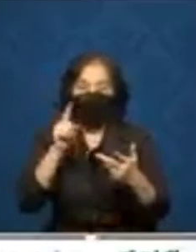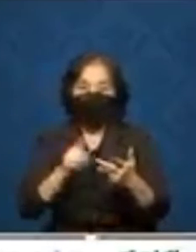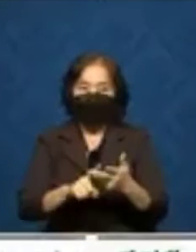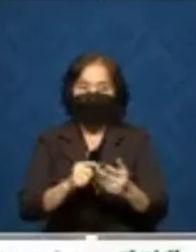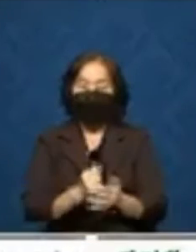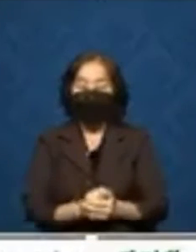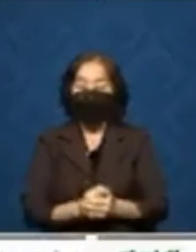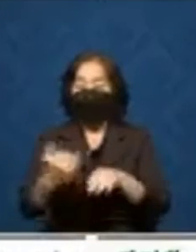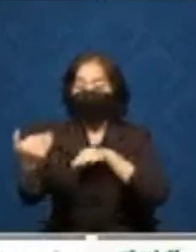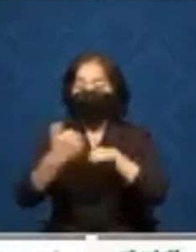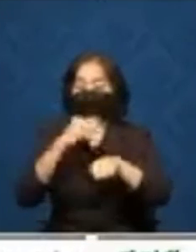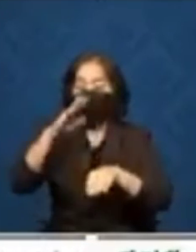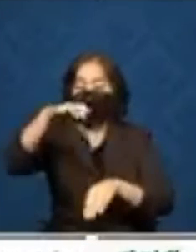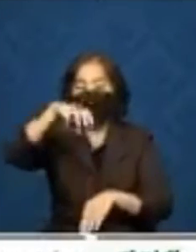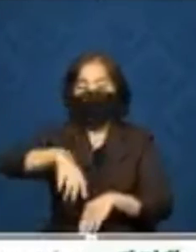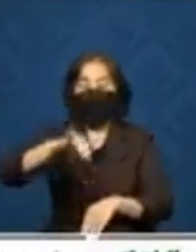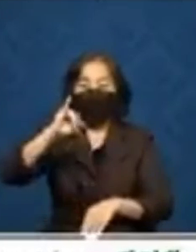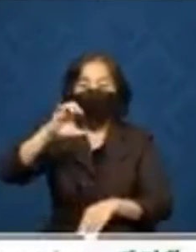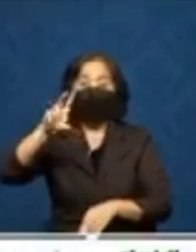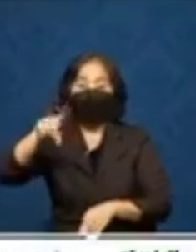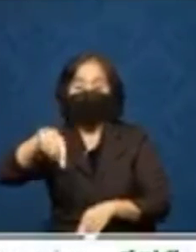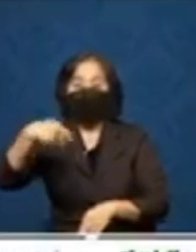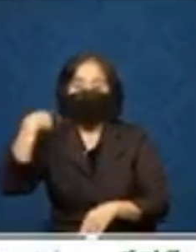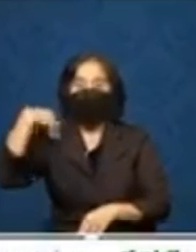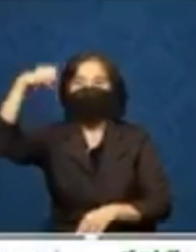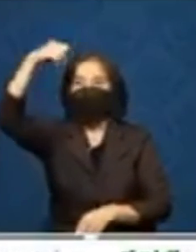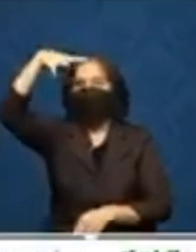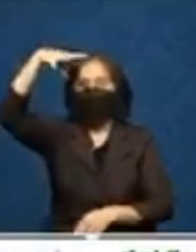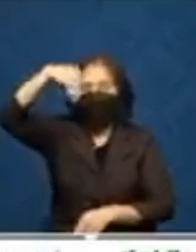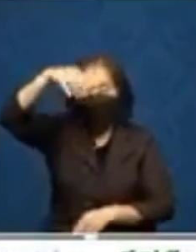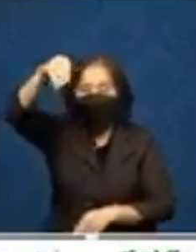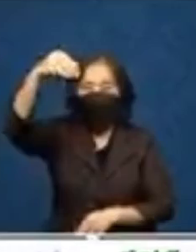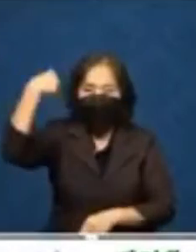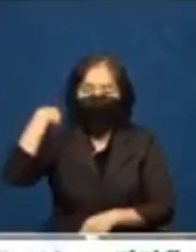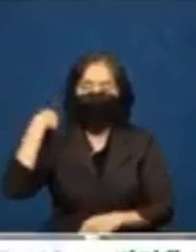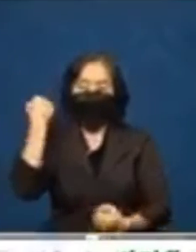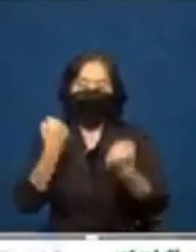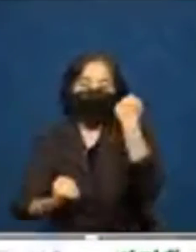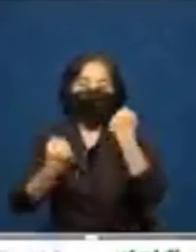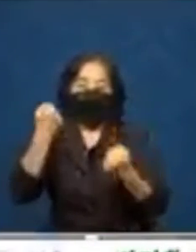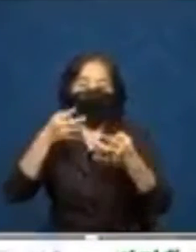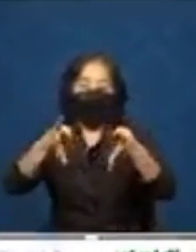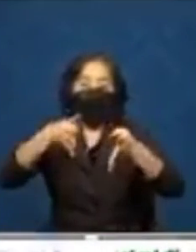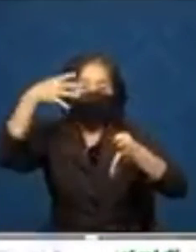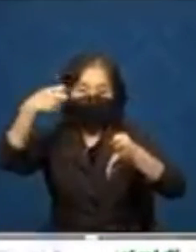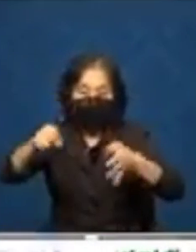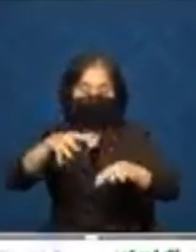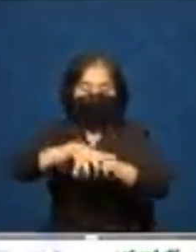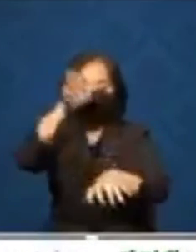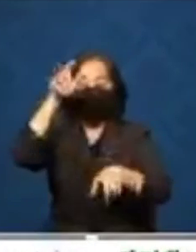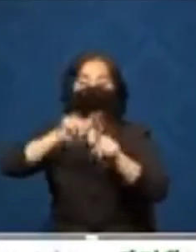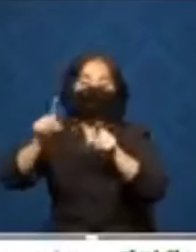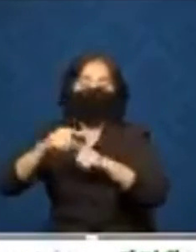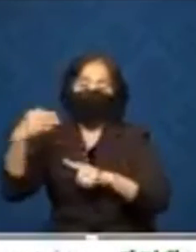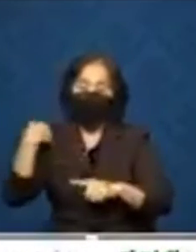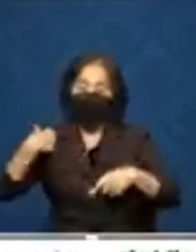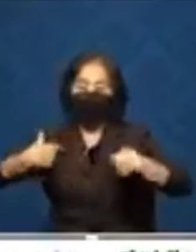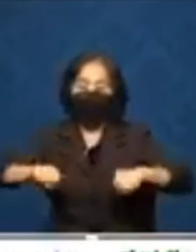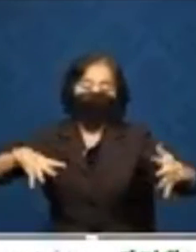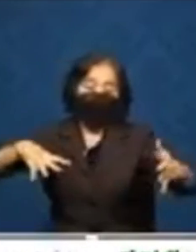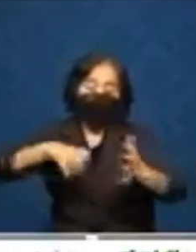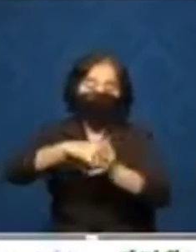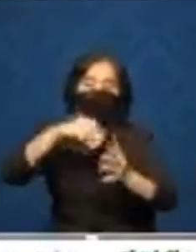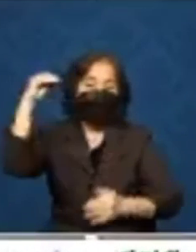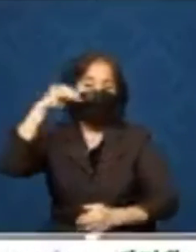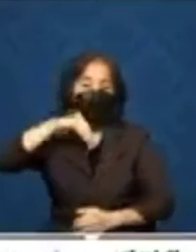นะคะไฟชำรุดหลายจุดมีรถเทรลเลอร์วิ่งและมีรถมอเตอร์ไซค์ประสบอุบัติเหตุถึงแก่ชีวิต